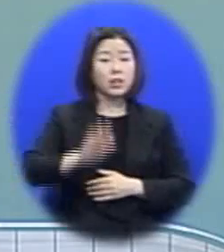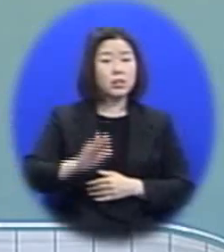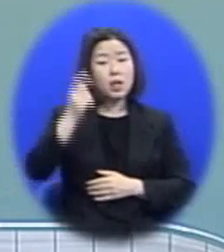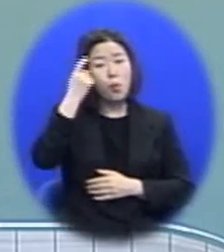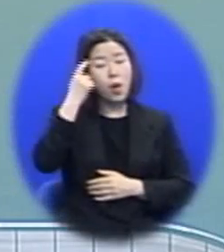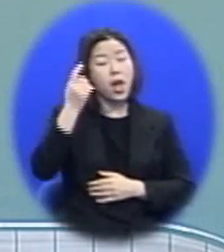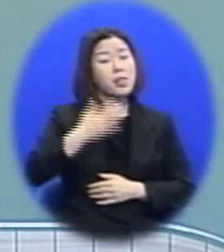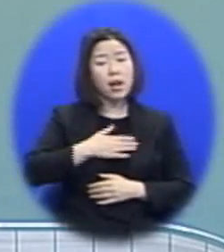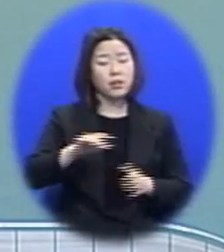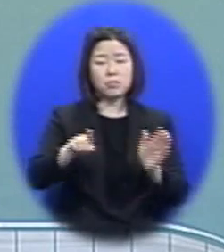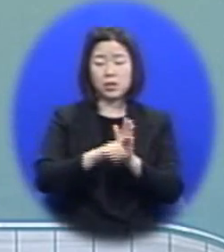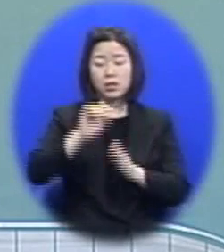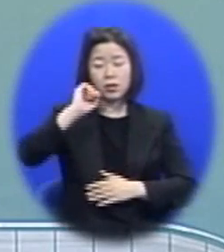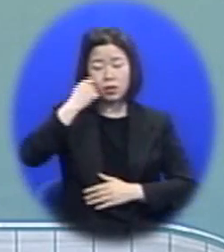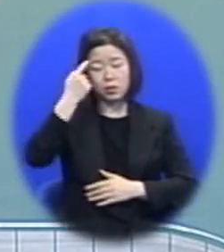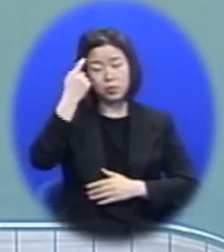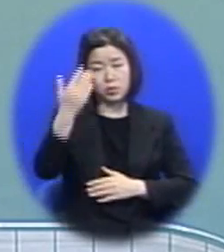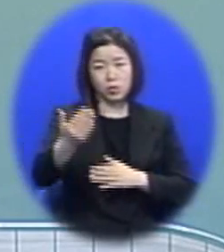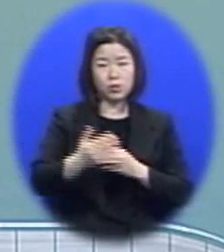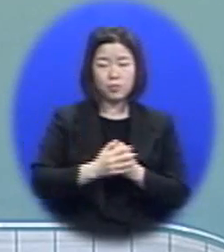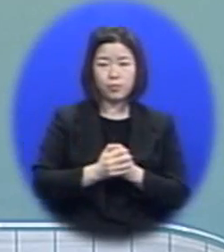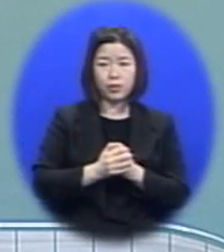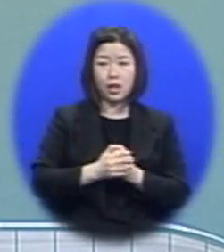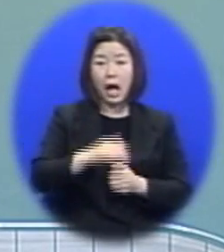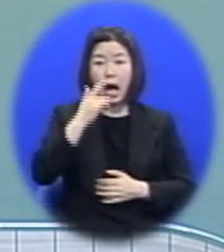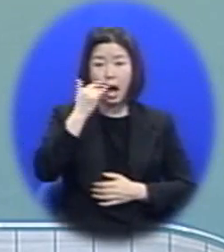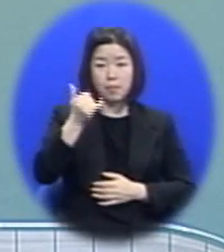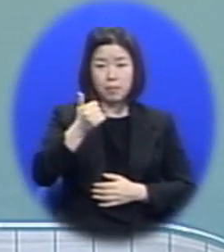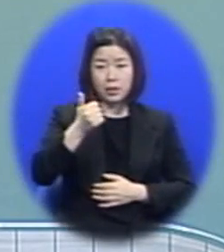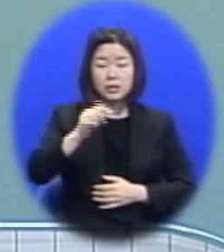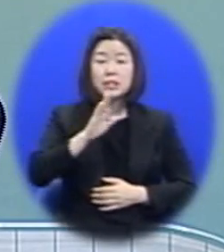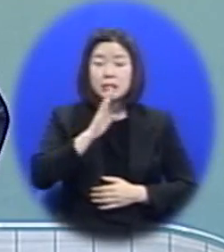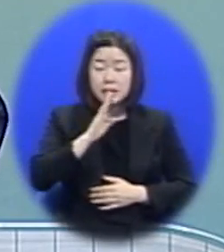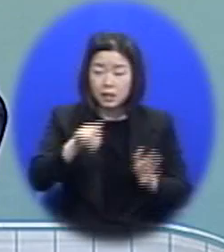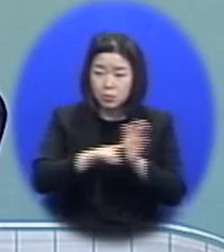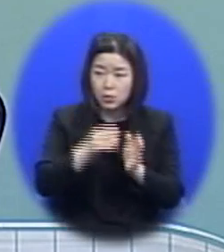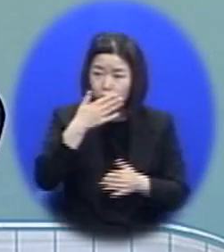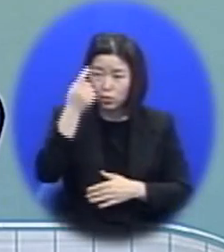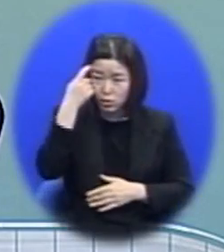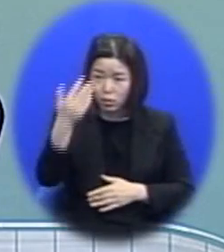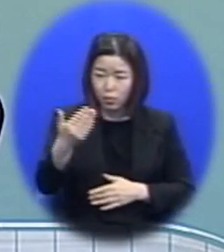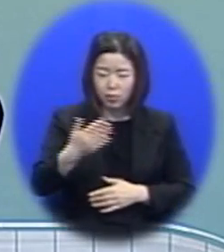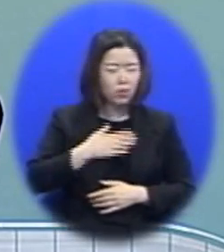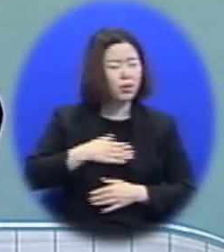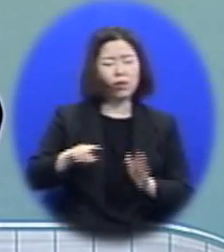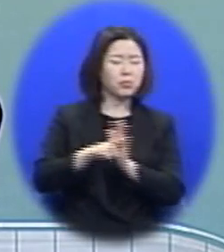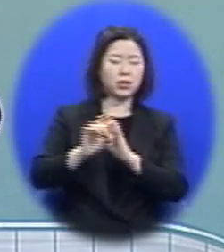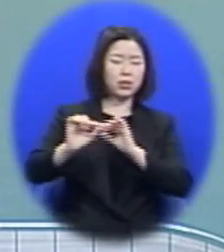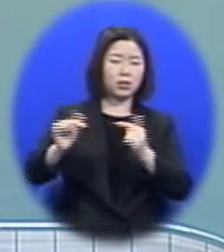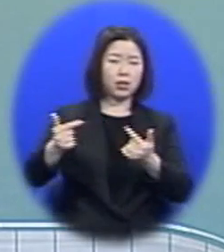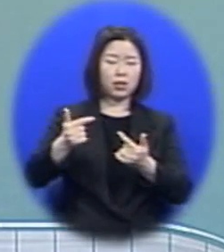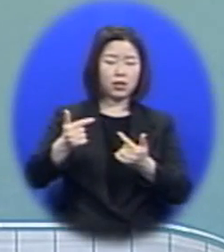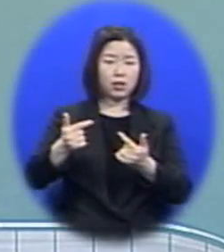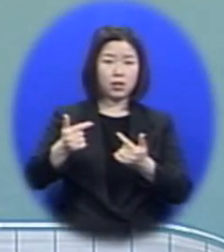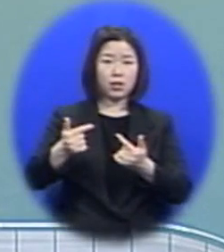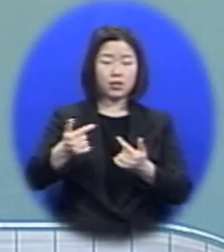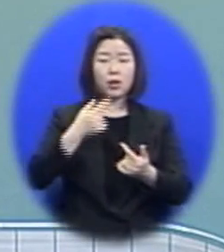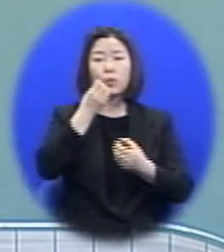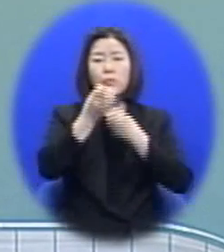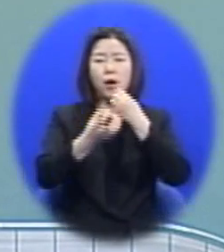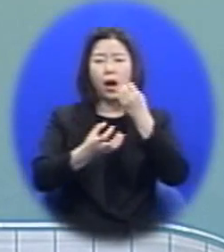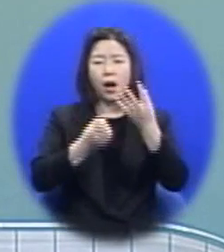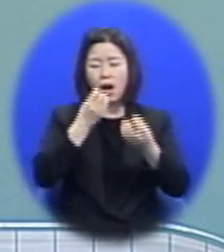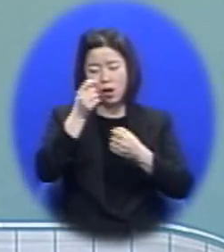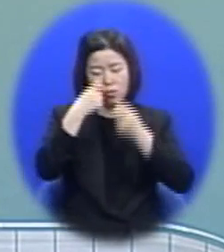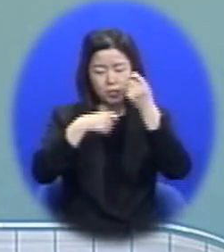안 믿어지지 아빠는 진짜 믿어져요 나는 안 믿어진다 그